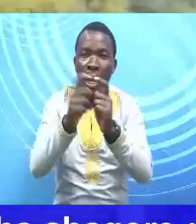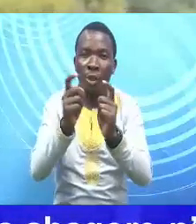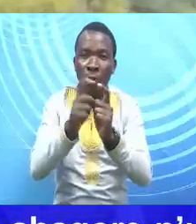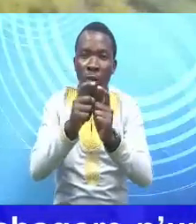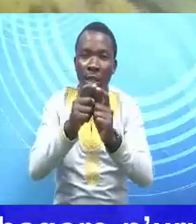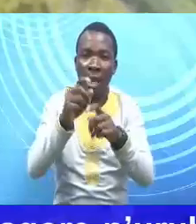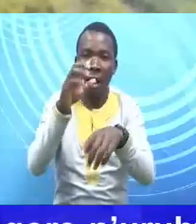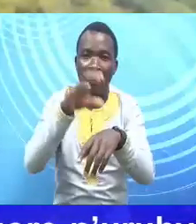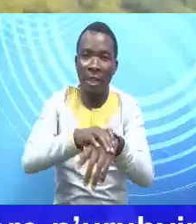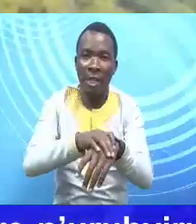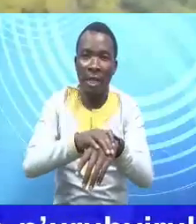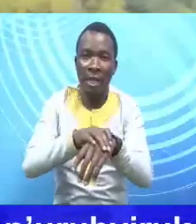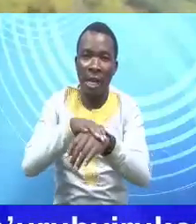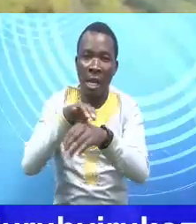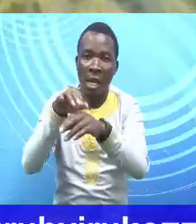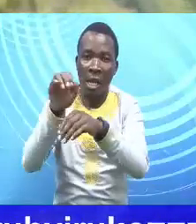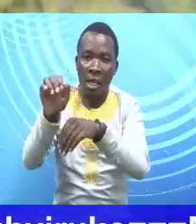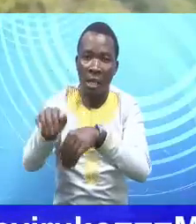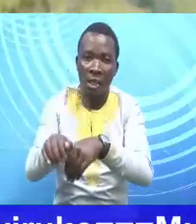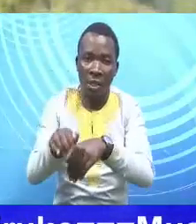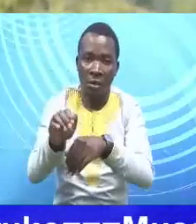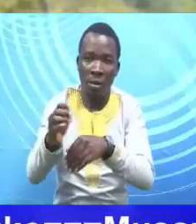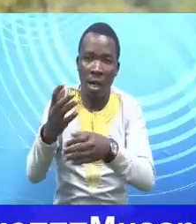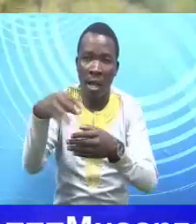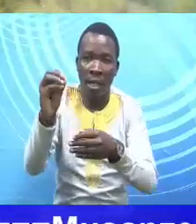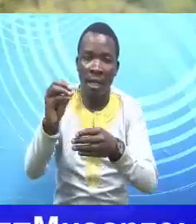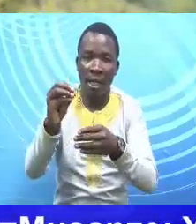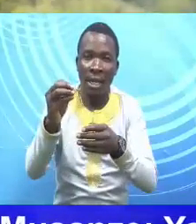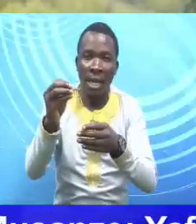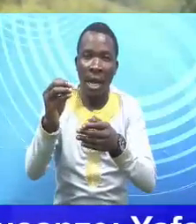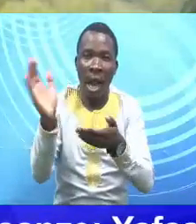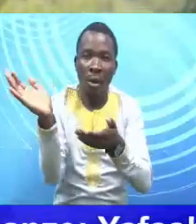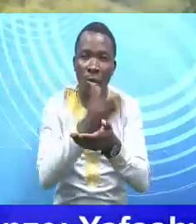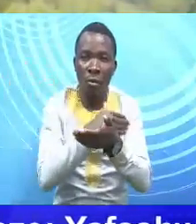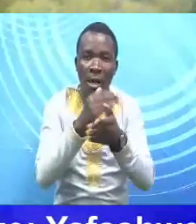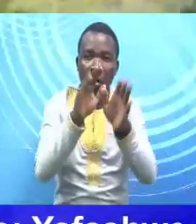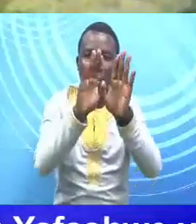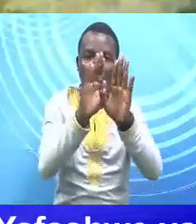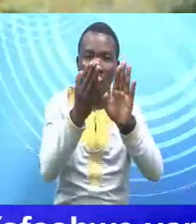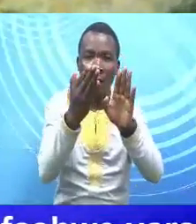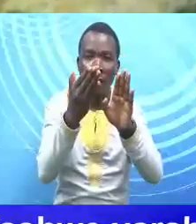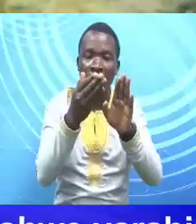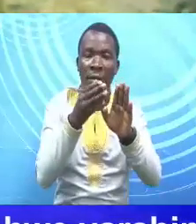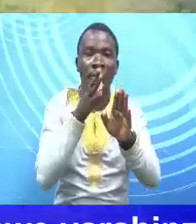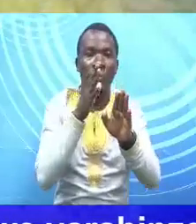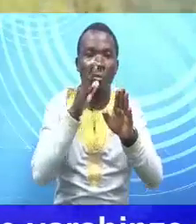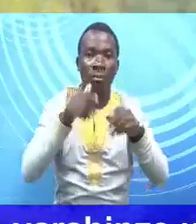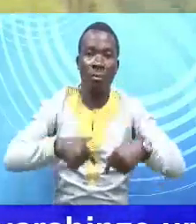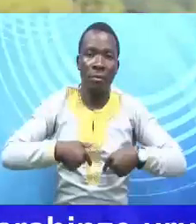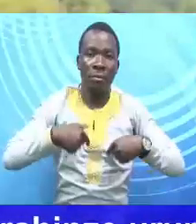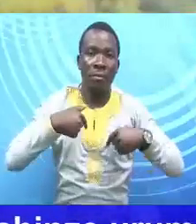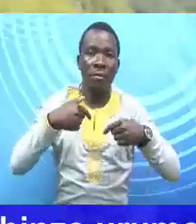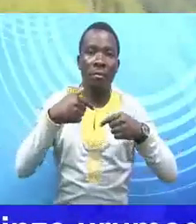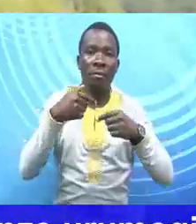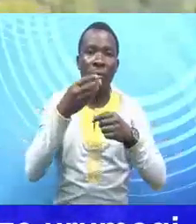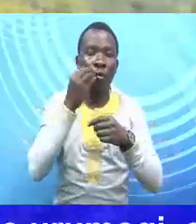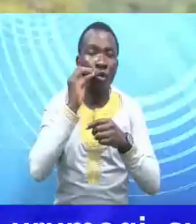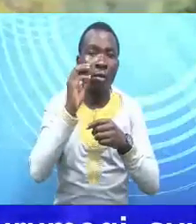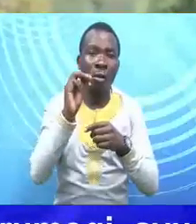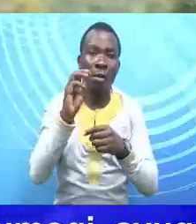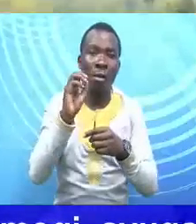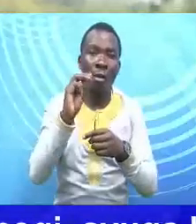ifoni n'umuhini ajya gukura urugi rwaho mu mama acumbitse hari mu rugo rwa Mazimaka Andre. Tuwareti yari hari